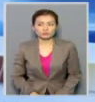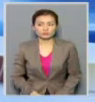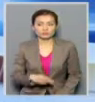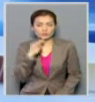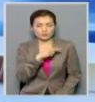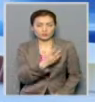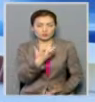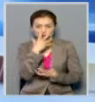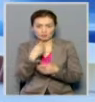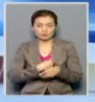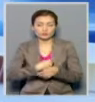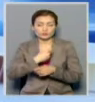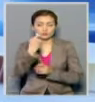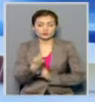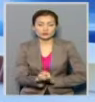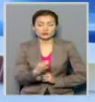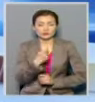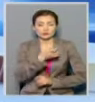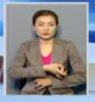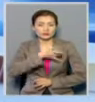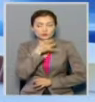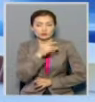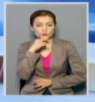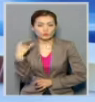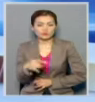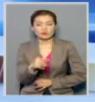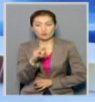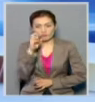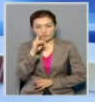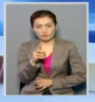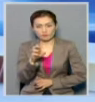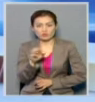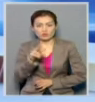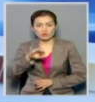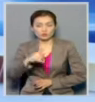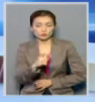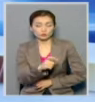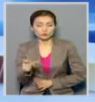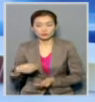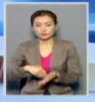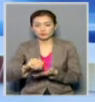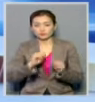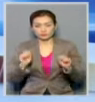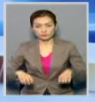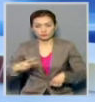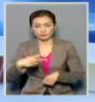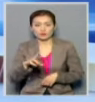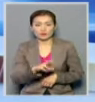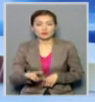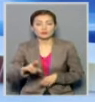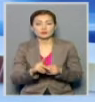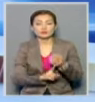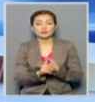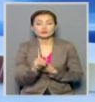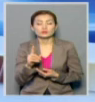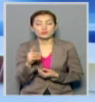Сапалы жылы әрі бағасы қол жетімді көптің көңілінен шыққан ресейлік және беларусиялық тауарды енді атыраулықтар да сатып алады. 20 қаңтар күні